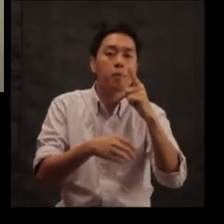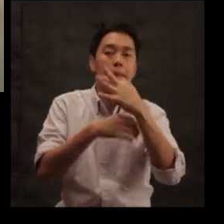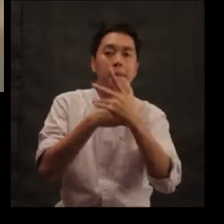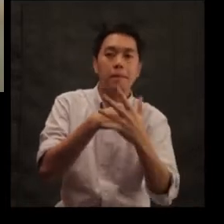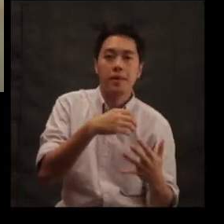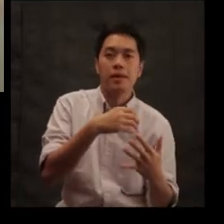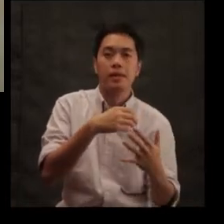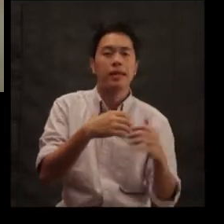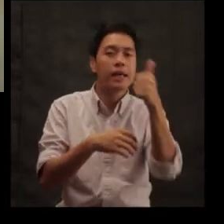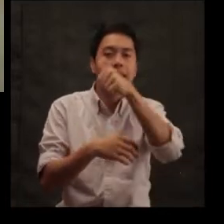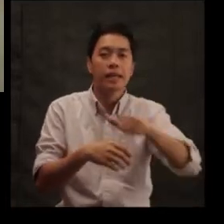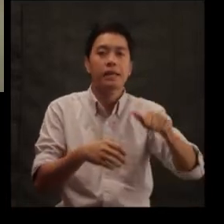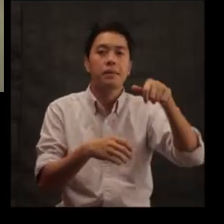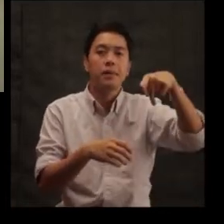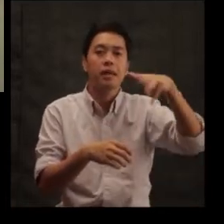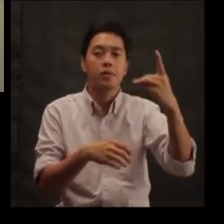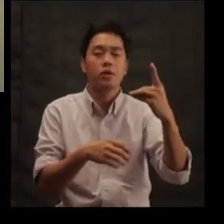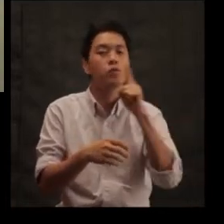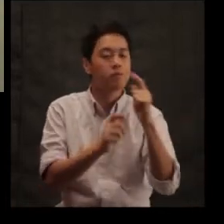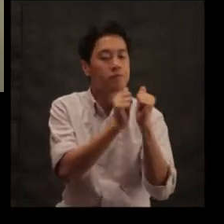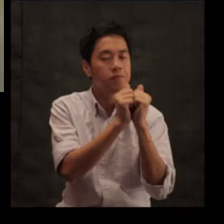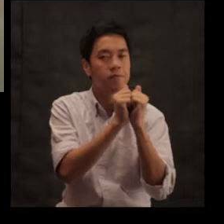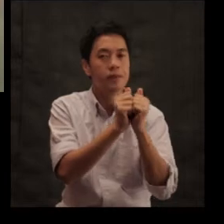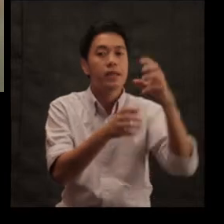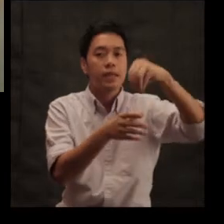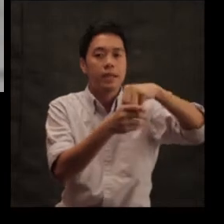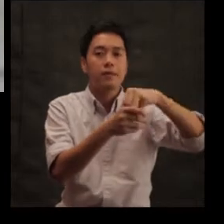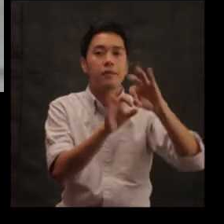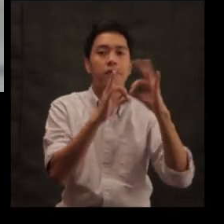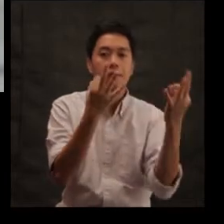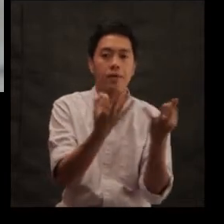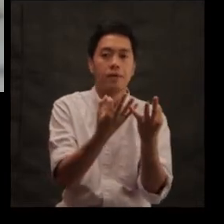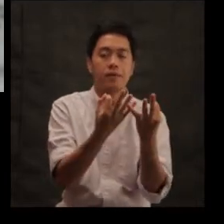o sino mang pinagkakatiwalaan ng PWD na kasama niya sa bahay.